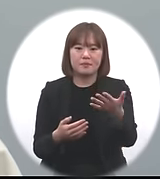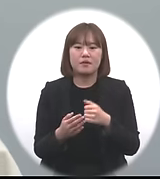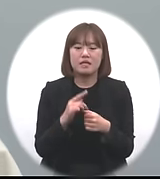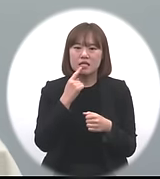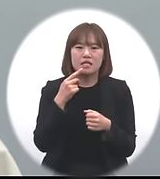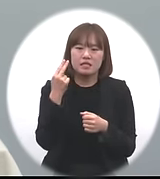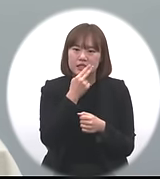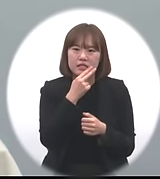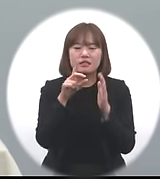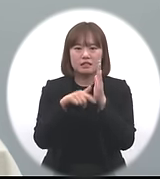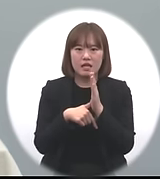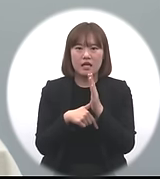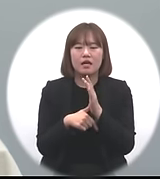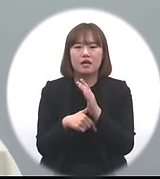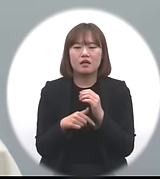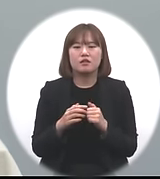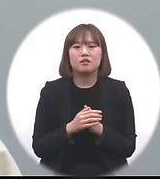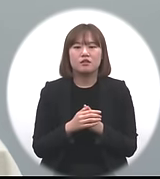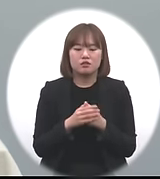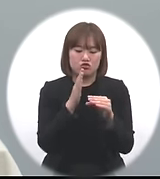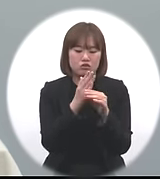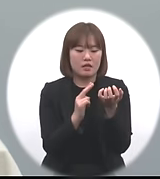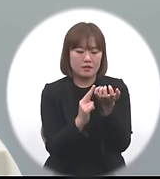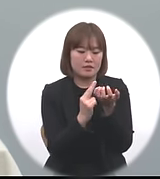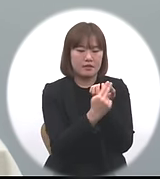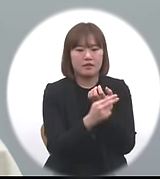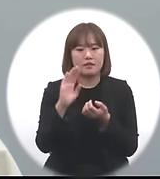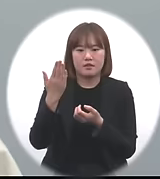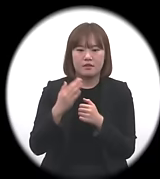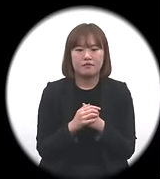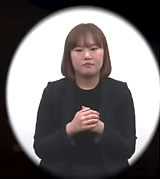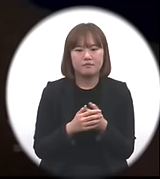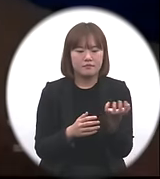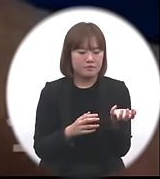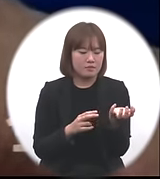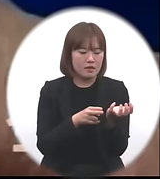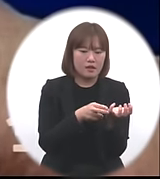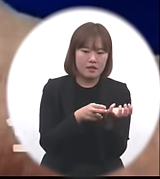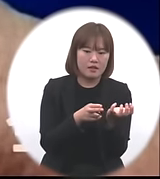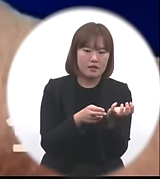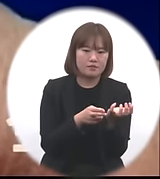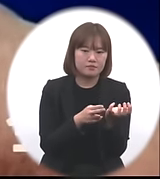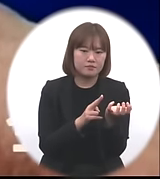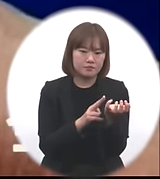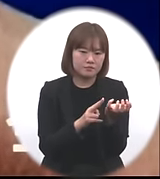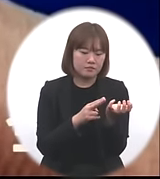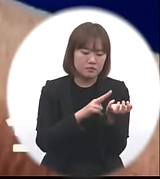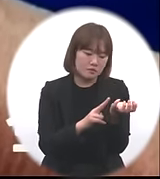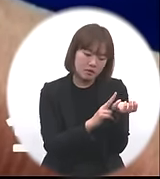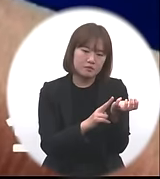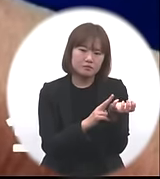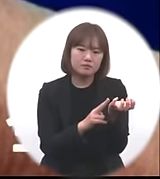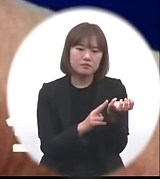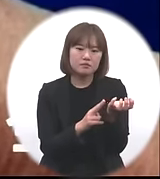영상도 한번 보시겠습니다. 이를 닦을 때는 치아와 잇몸의 경계부를 닦으셔야 돼요. 그래서 안이나 밖을 닦을